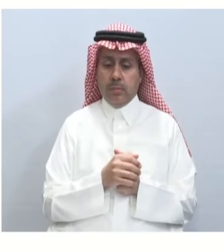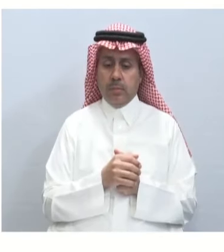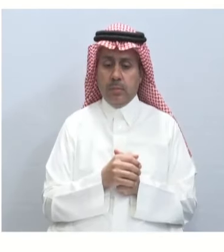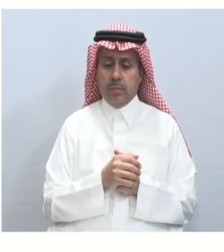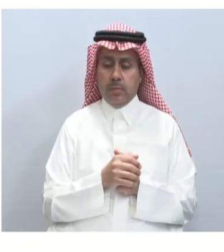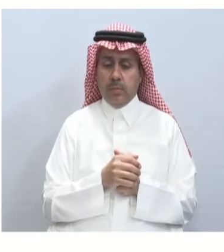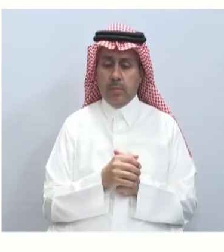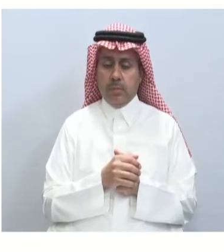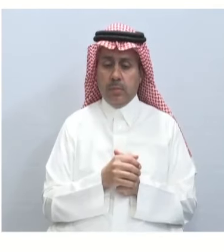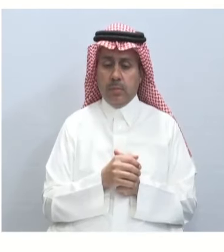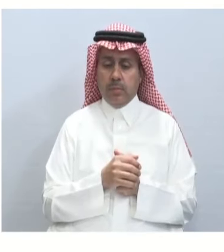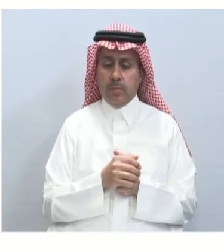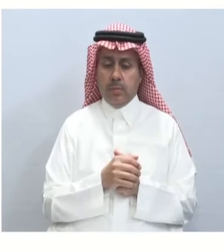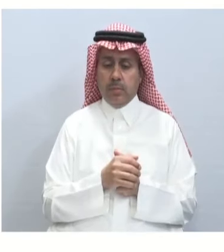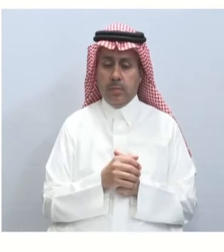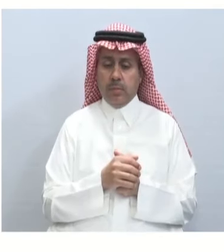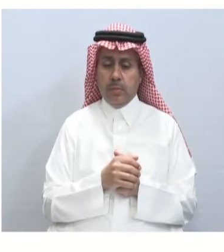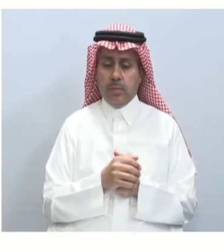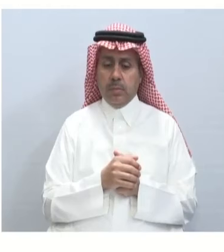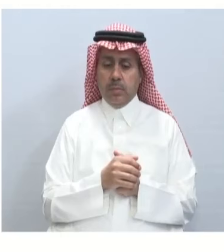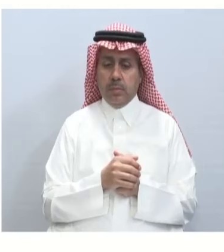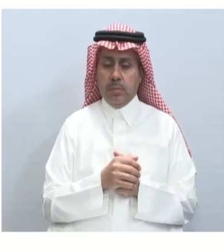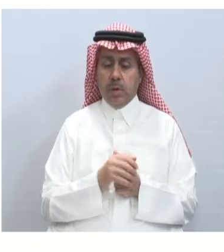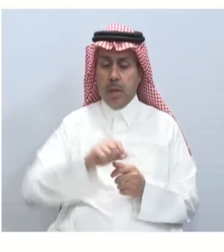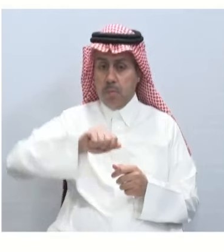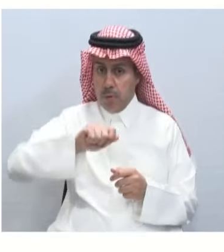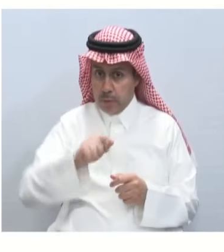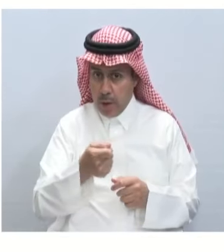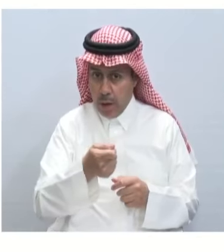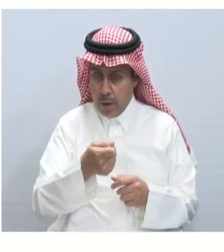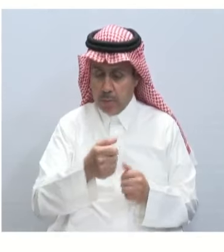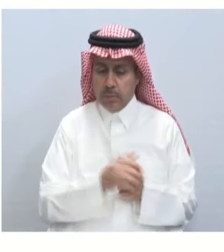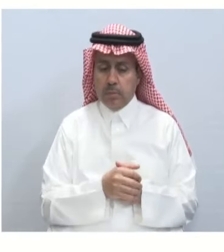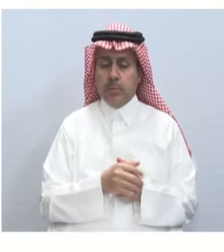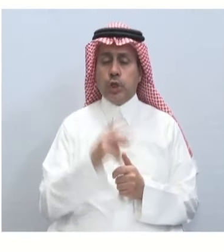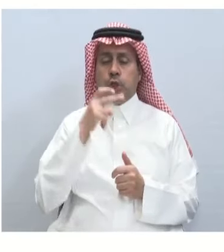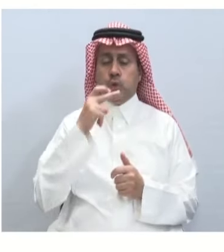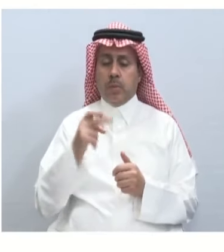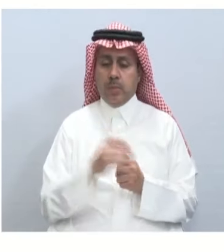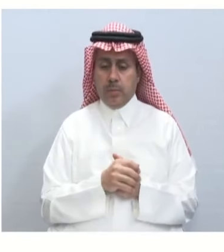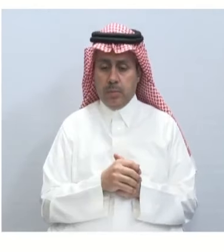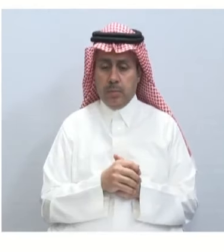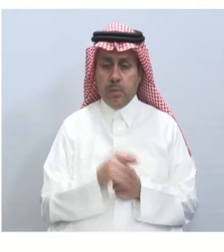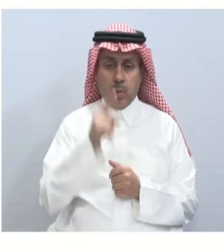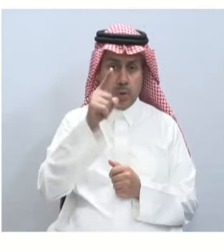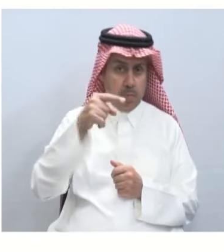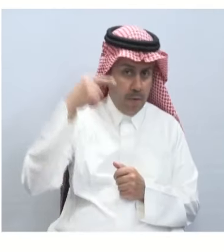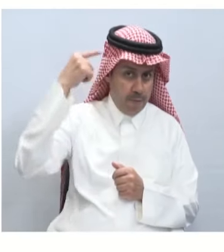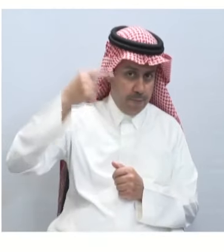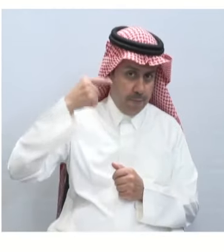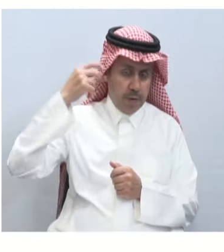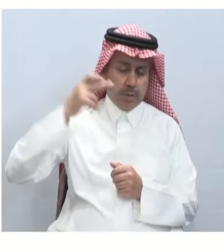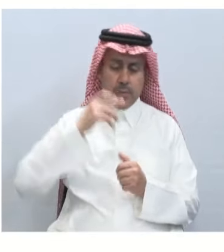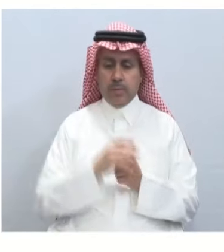ماذا طيب هذا مفتاح للاجابه وانتم باذن الله سبحانه